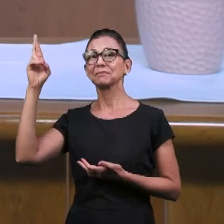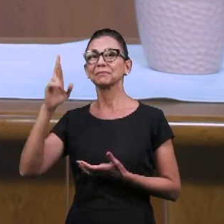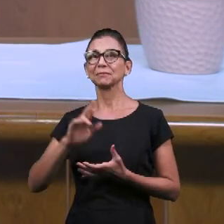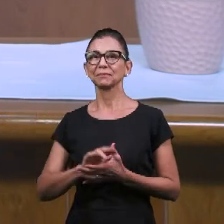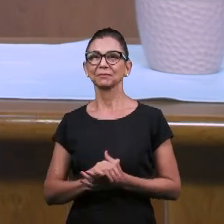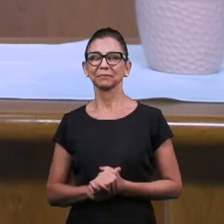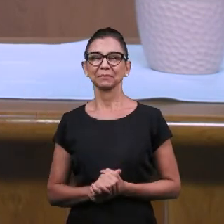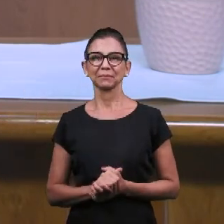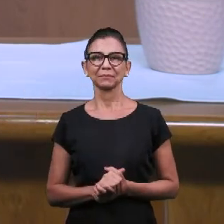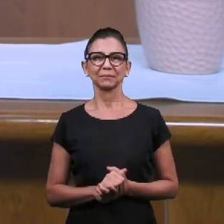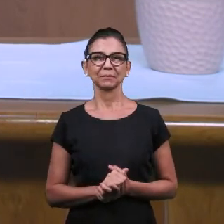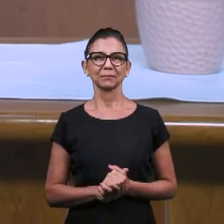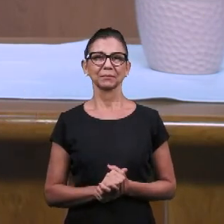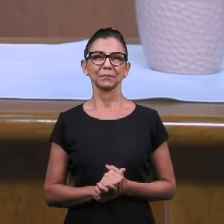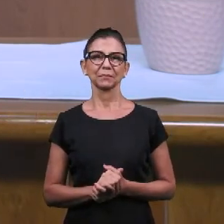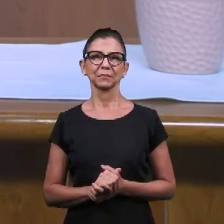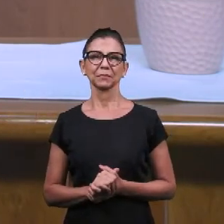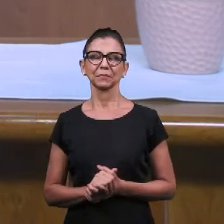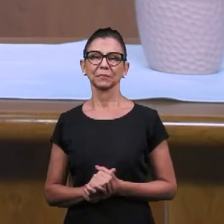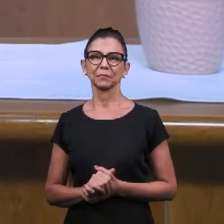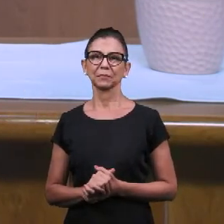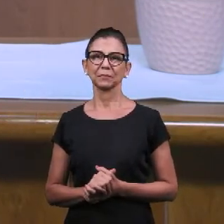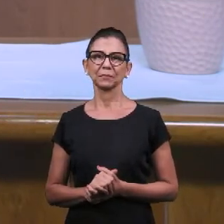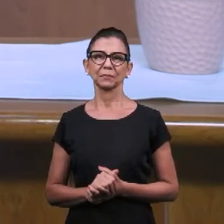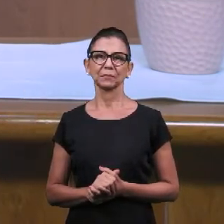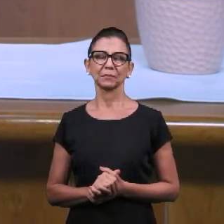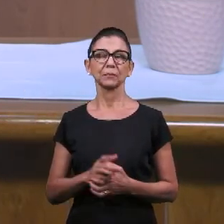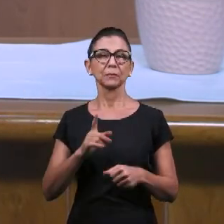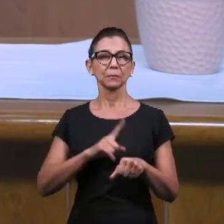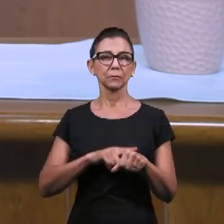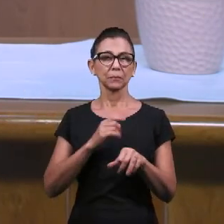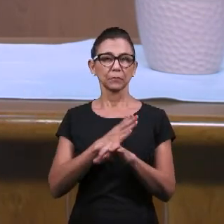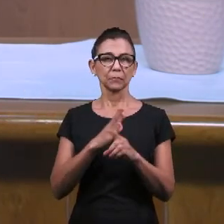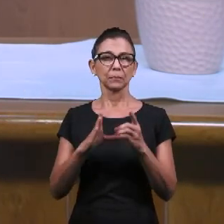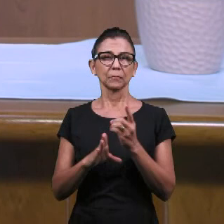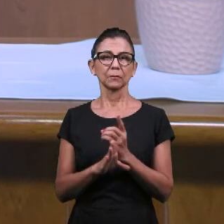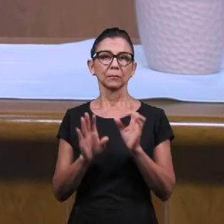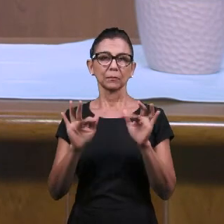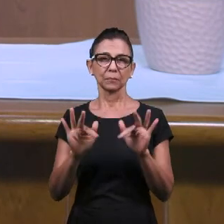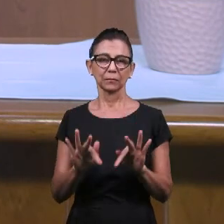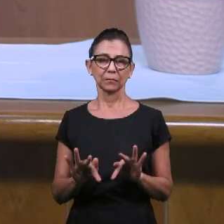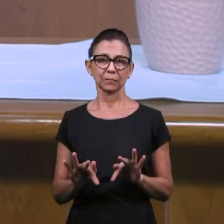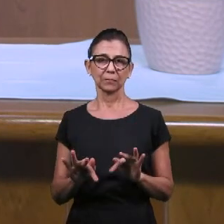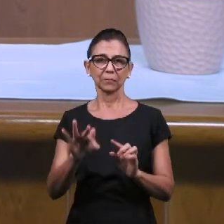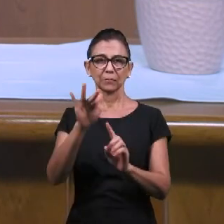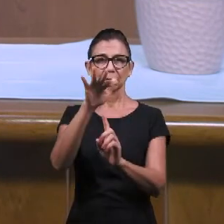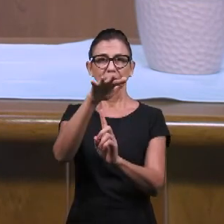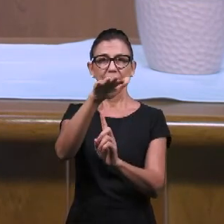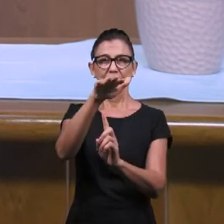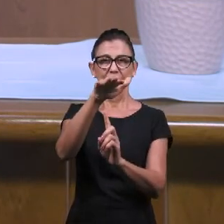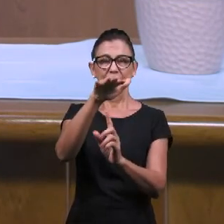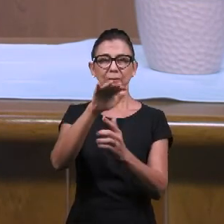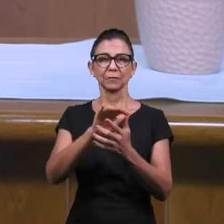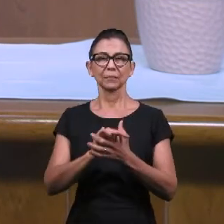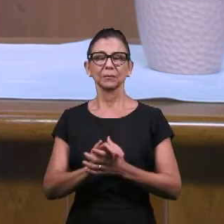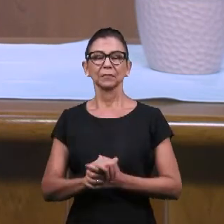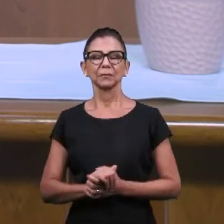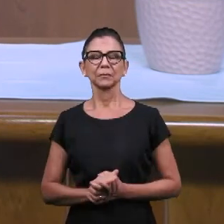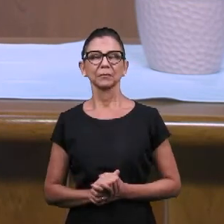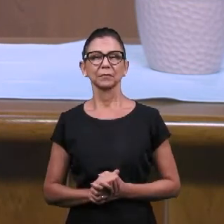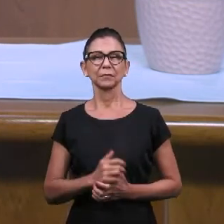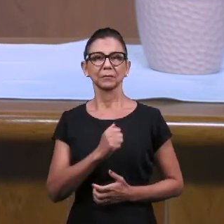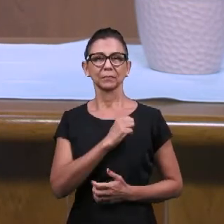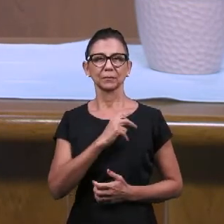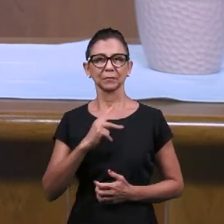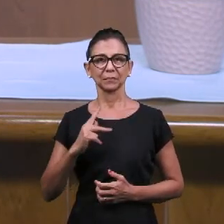И как хорошо служить нам Господу. Мы будем заканчивать в этот час